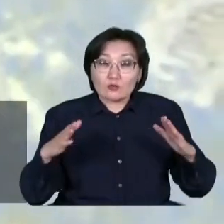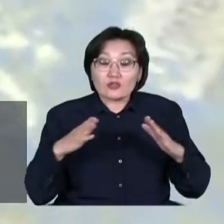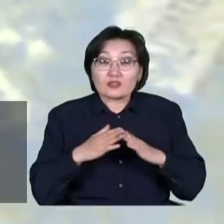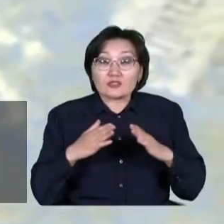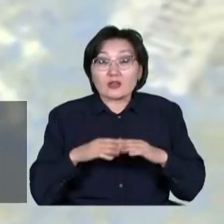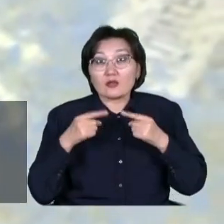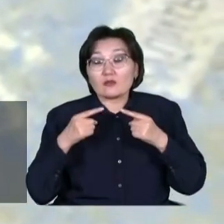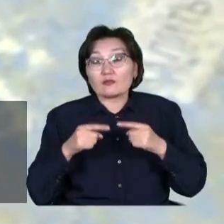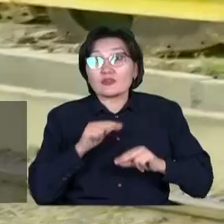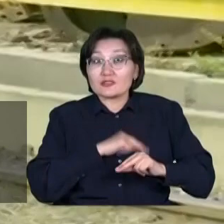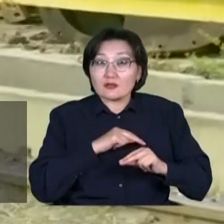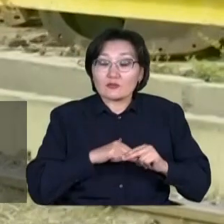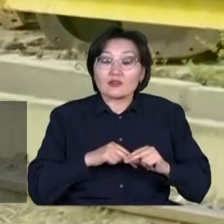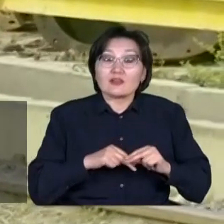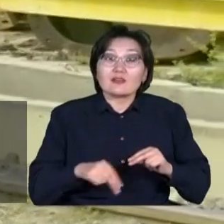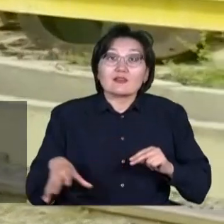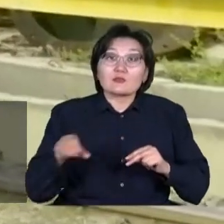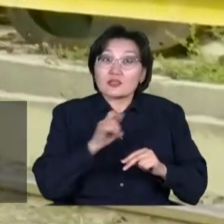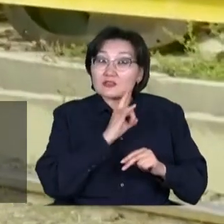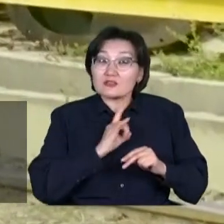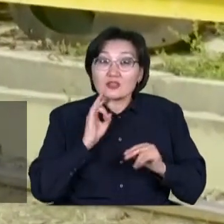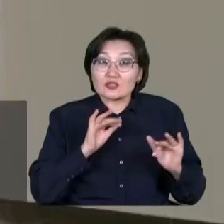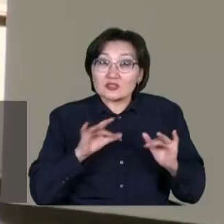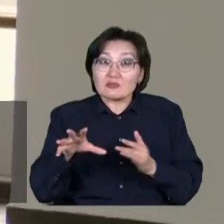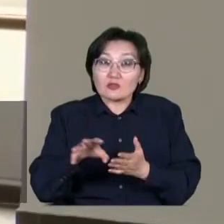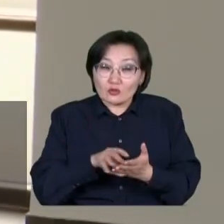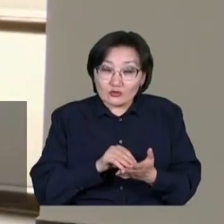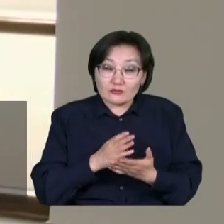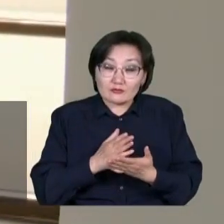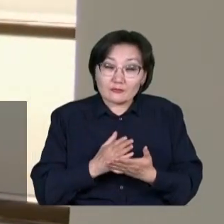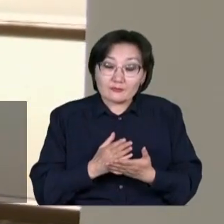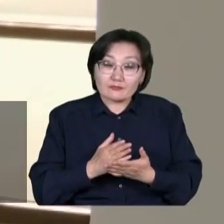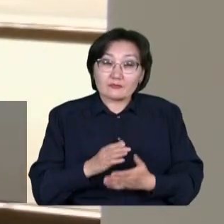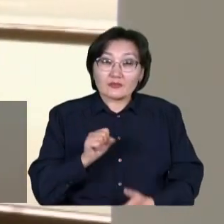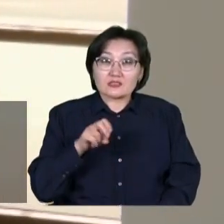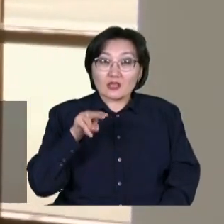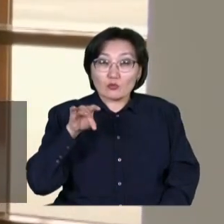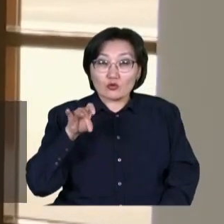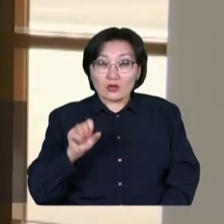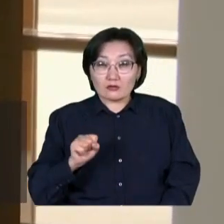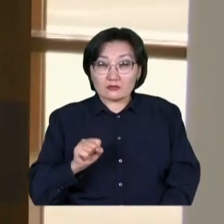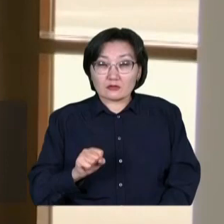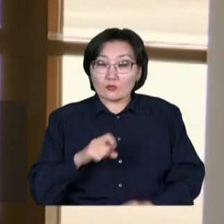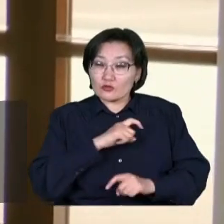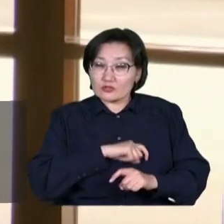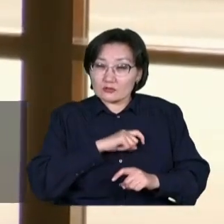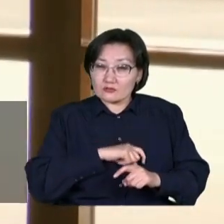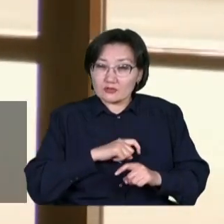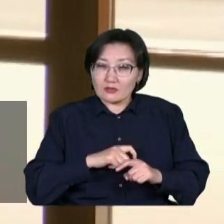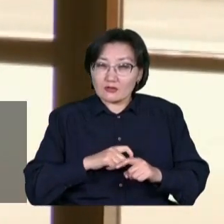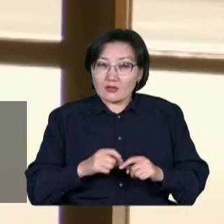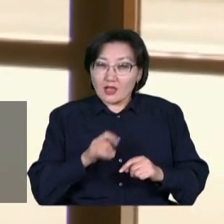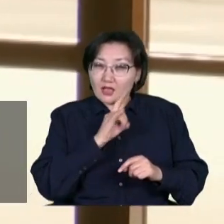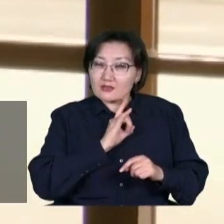түздің шаруасына мығым жан көпке ісімен үлгі Сапырандың өзі мінез құлқысы өзі мына әйел